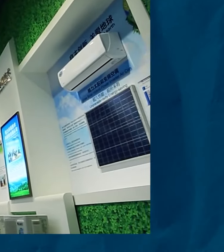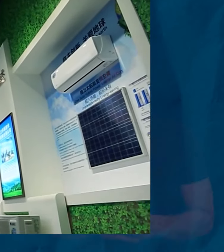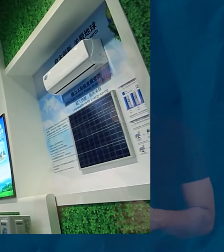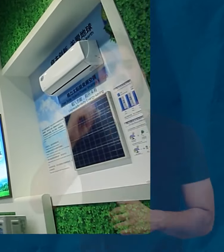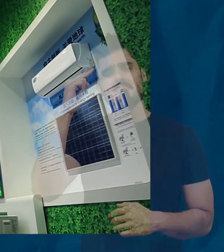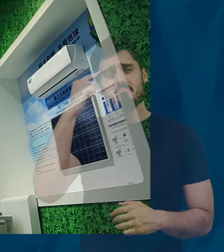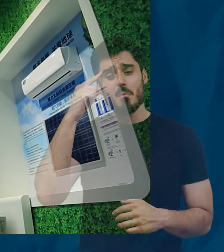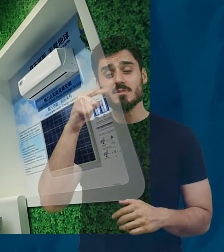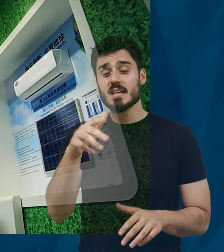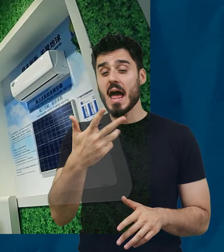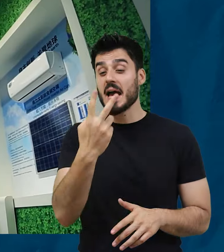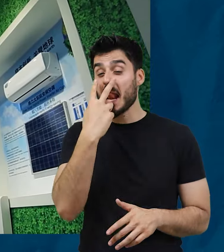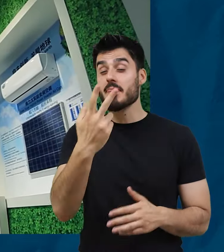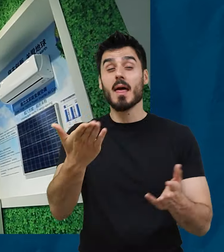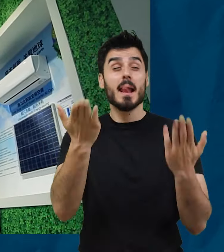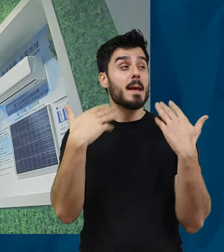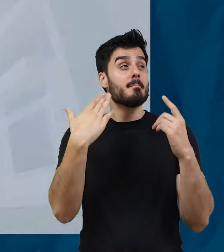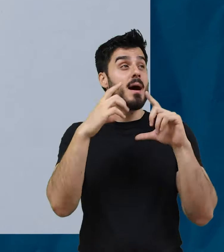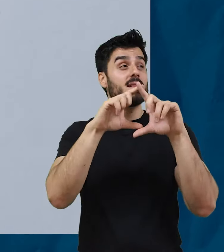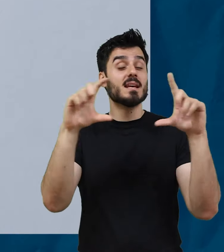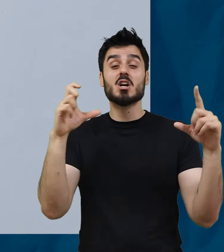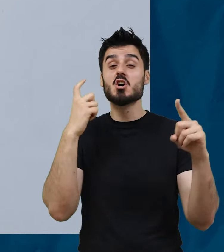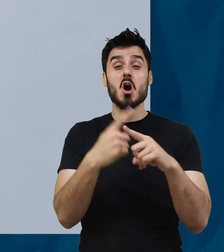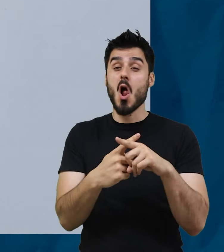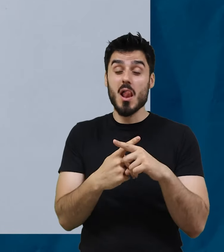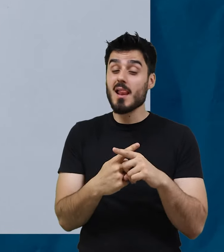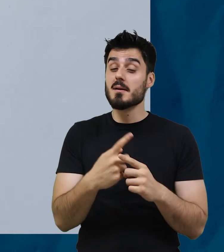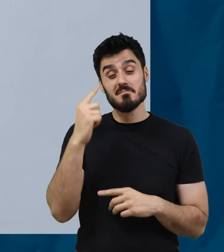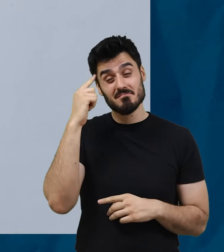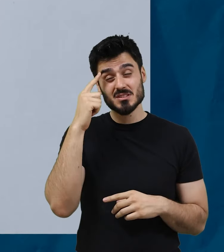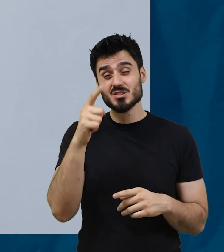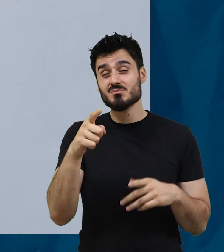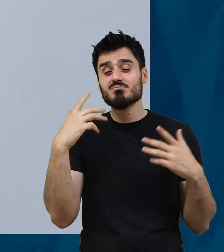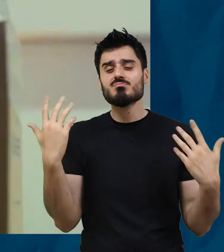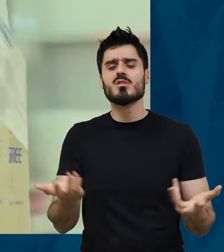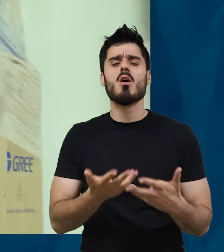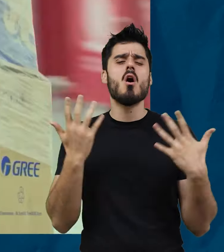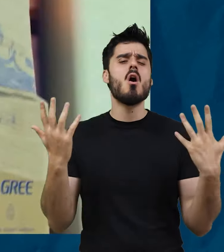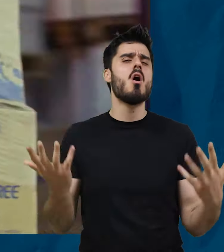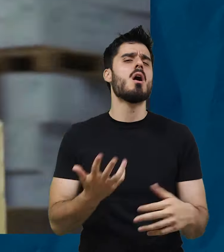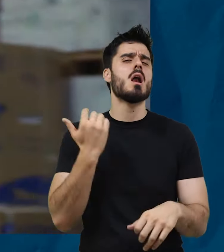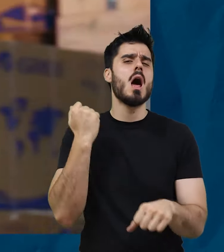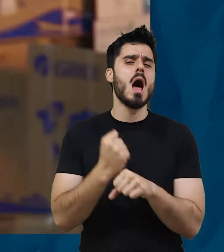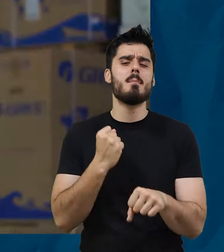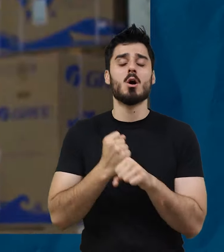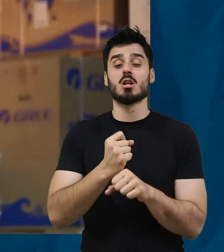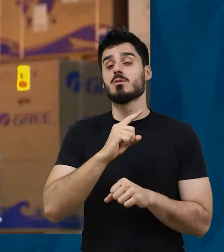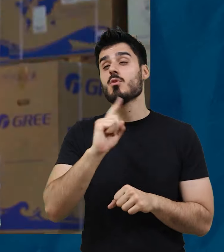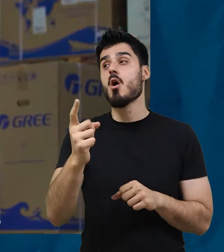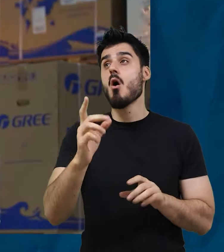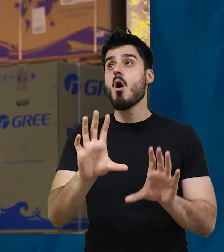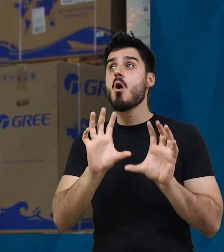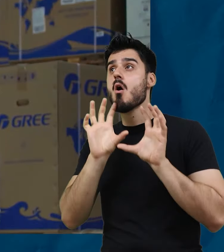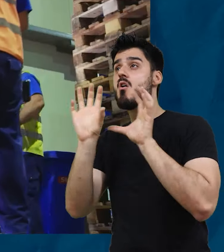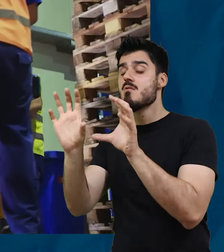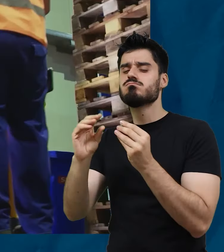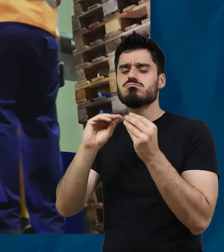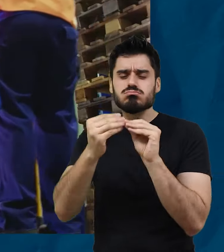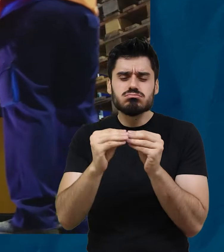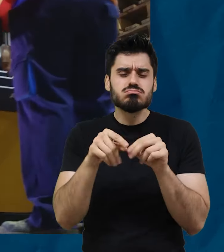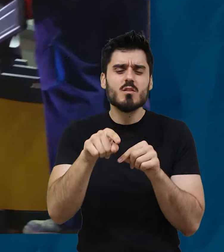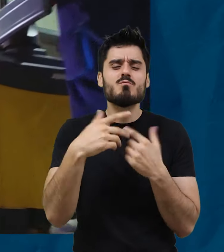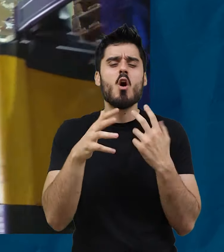Замислете се как седите и гледате климатика в хола. Но давате ли си сметка колко път е изминал този уред, за да стигне до вас в този вид?